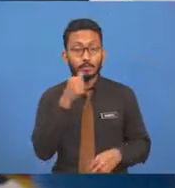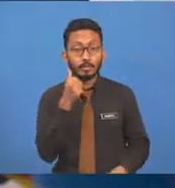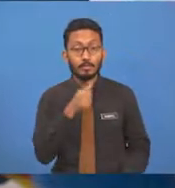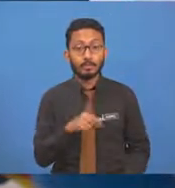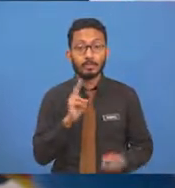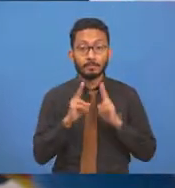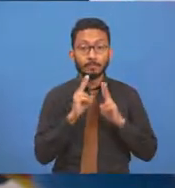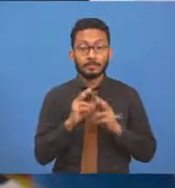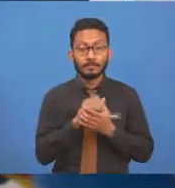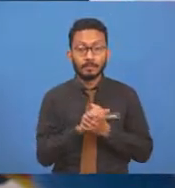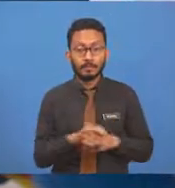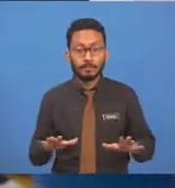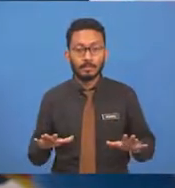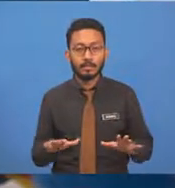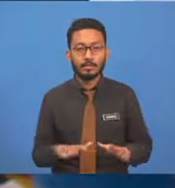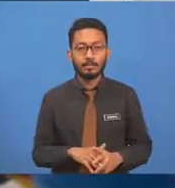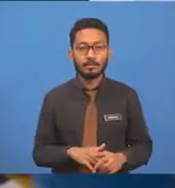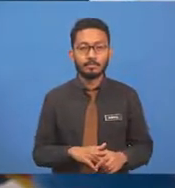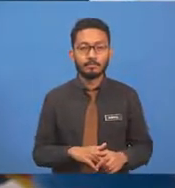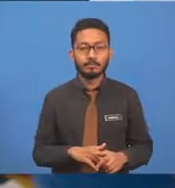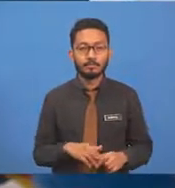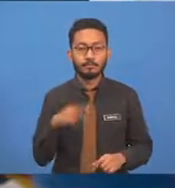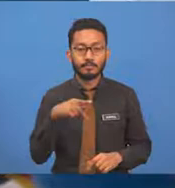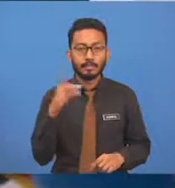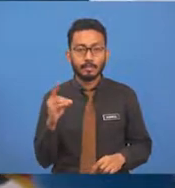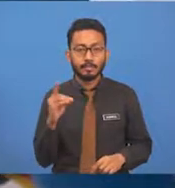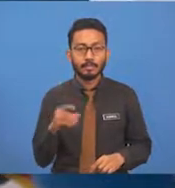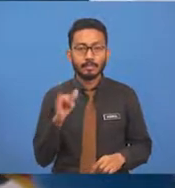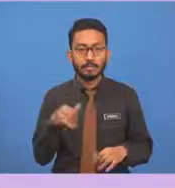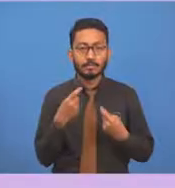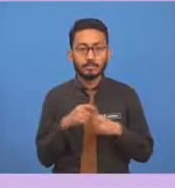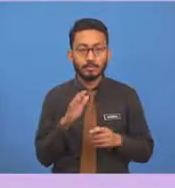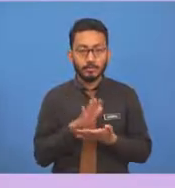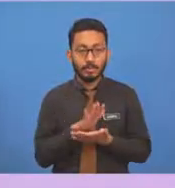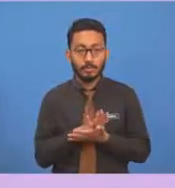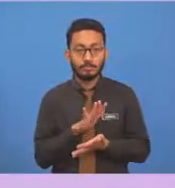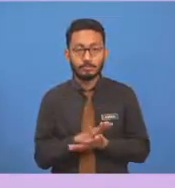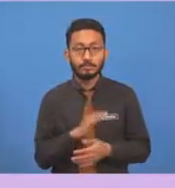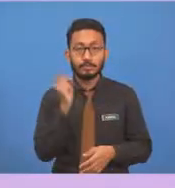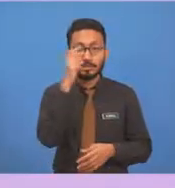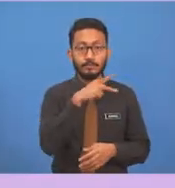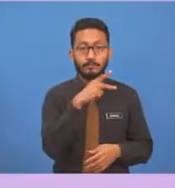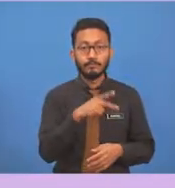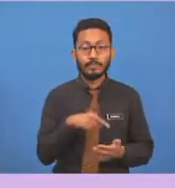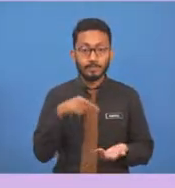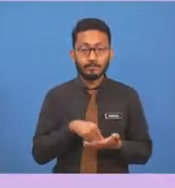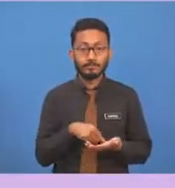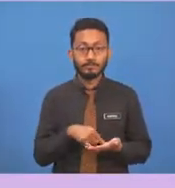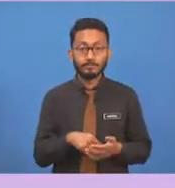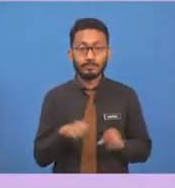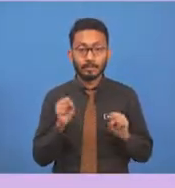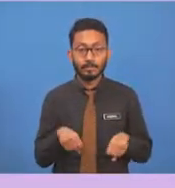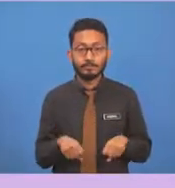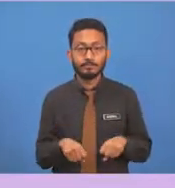pegawai pendidikan daerah yang melawat ke sekolah. Sikap hormat ini boleh ditunjukkan melalui cara